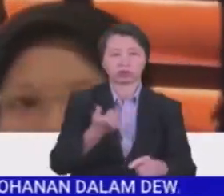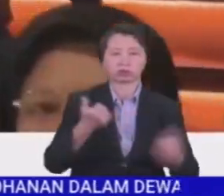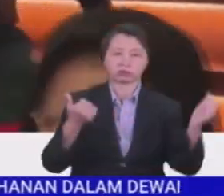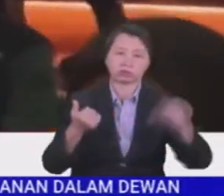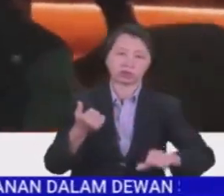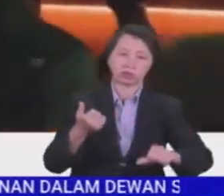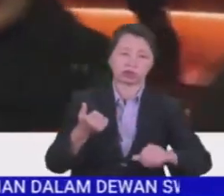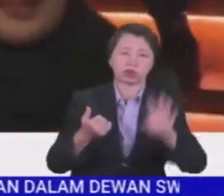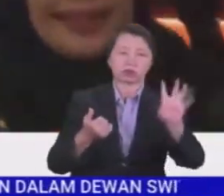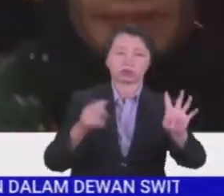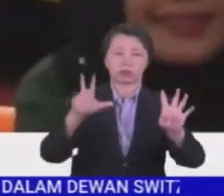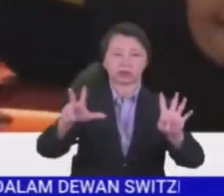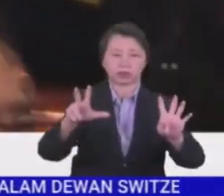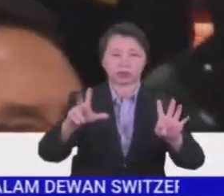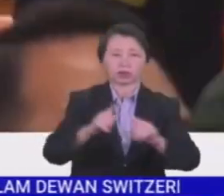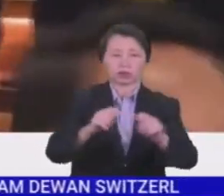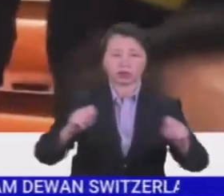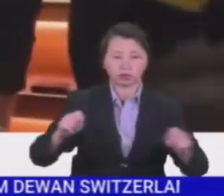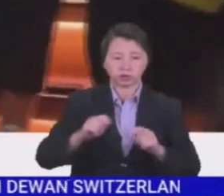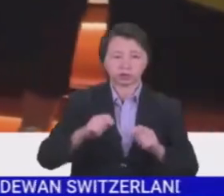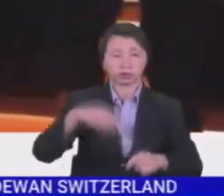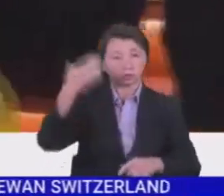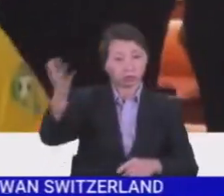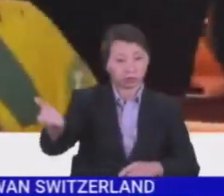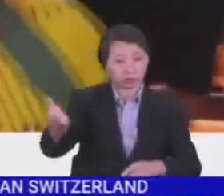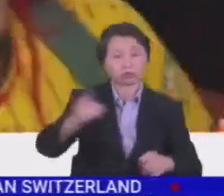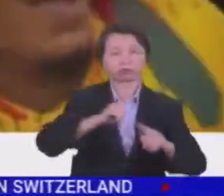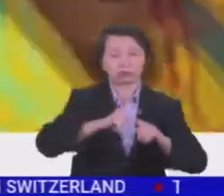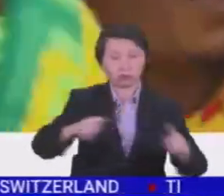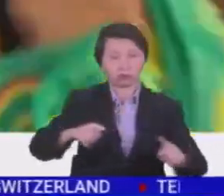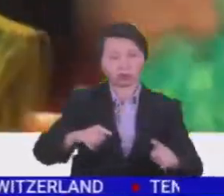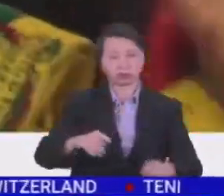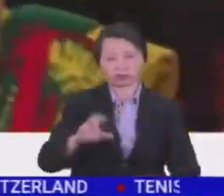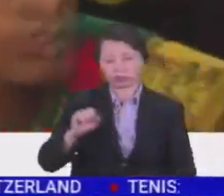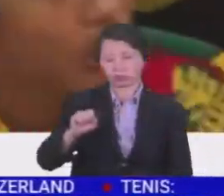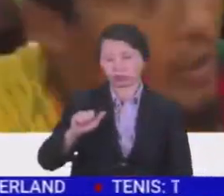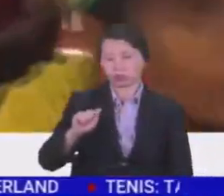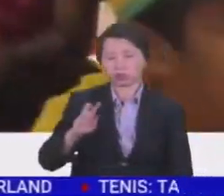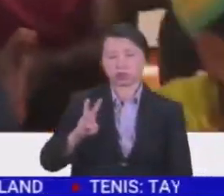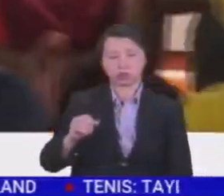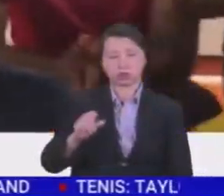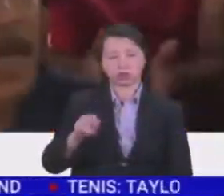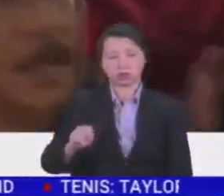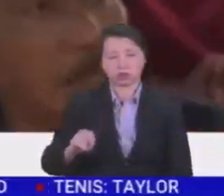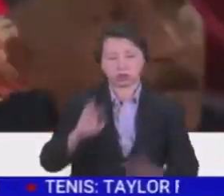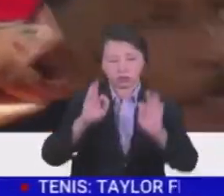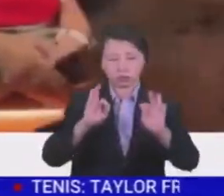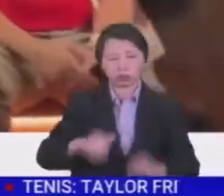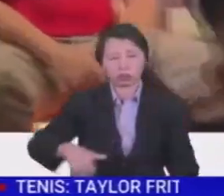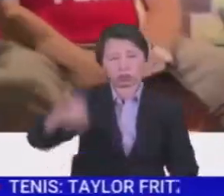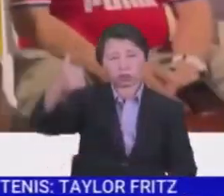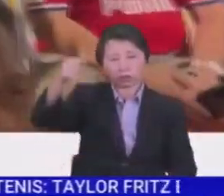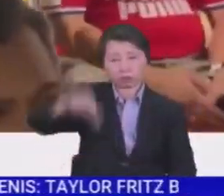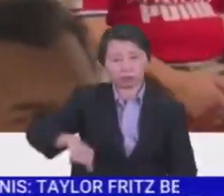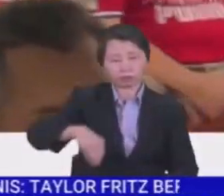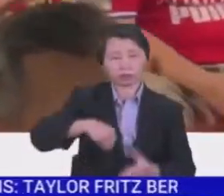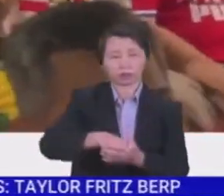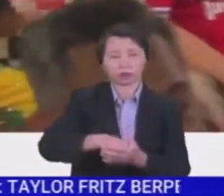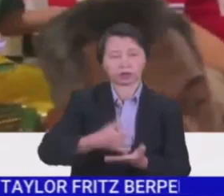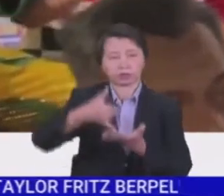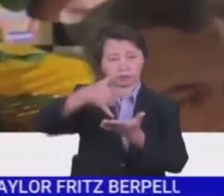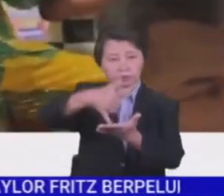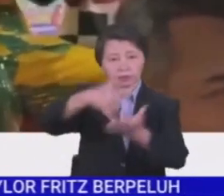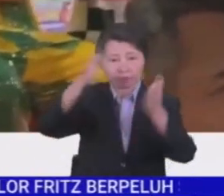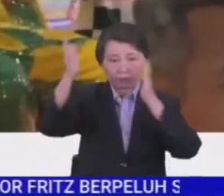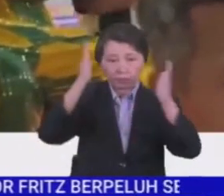tewas 4-3 di gelanggang lawan. Namun, Syazwan menegaskan format kalah mati yang digunakan dalam saingan Piala